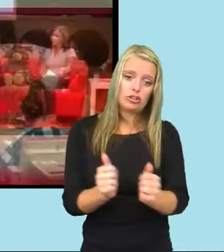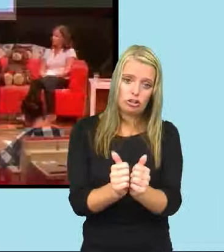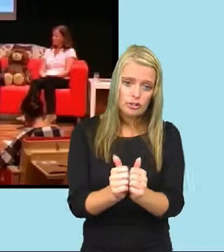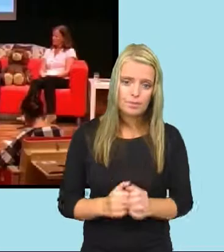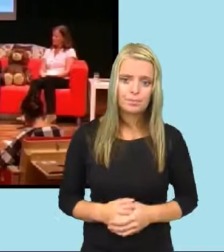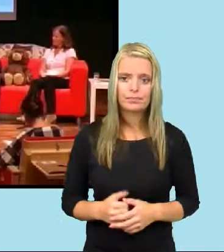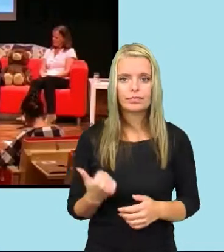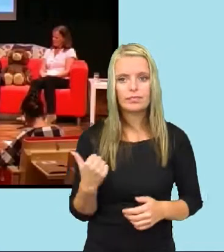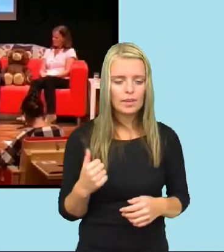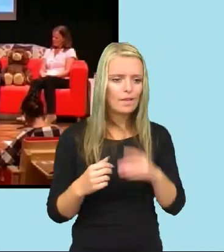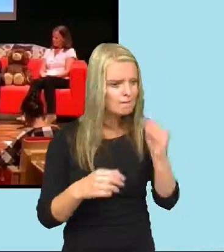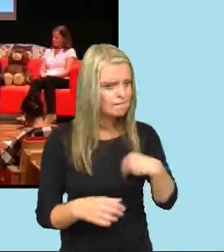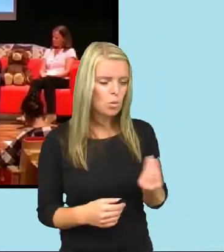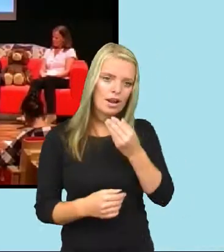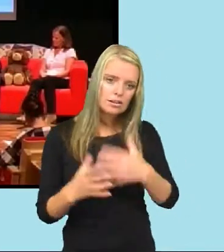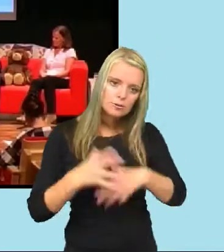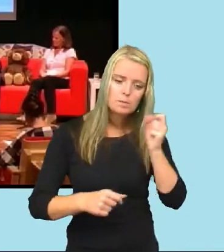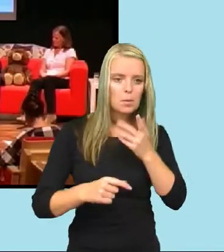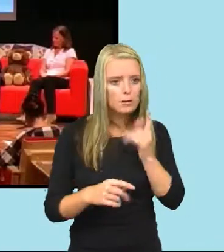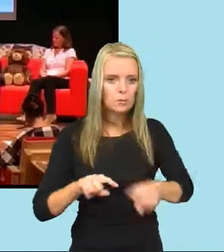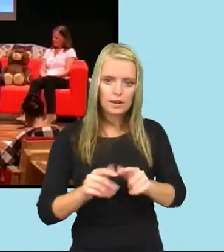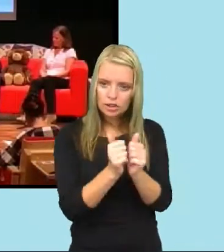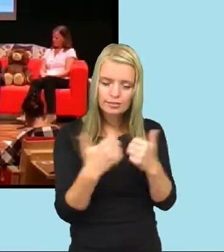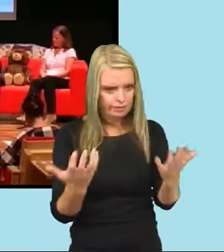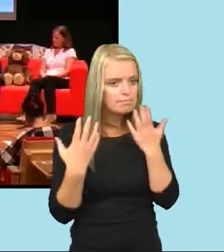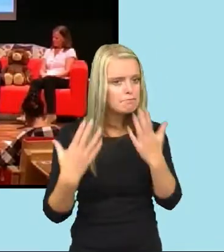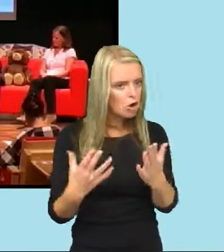Mm. Kliva ett steg framåt och våga prata om det. Det är väl en lysande